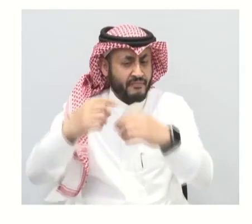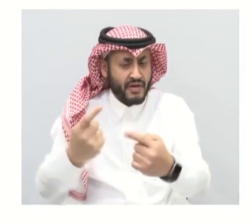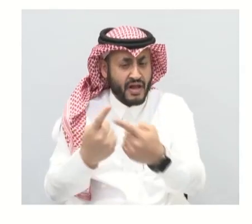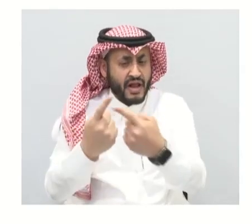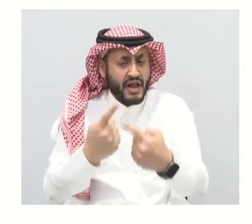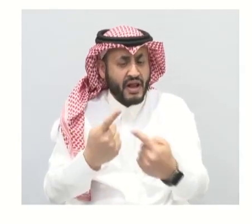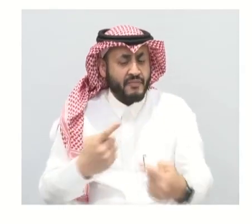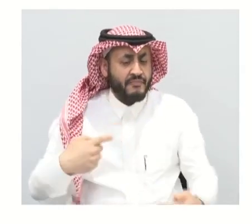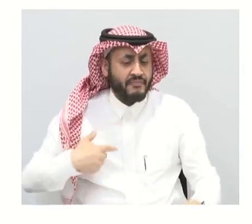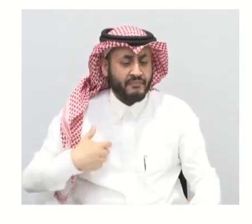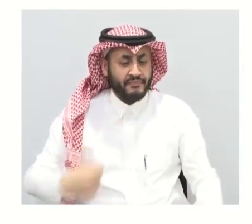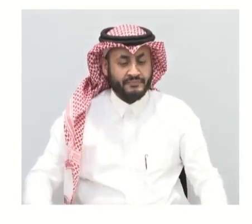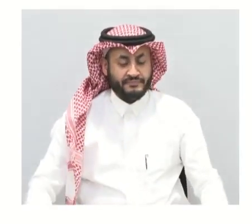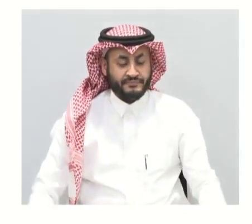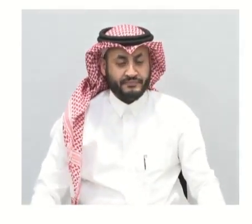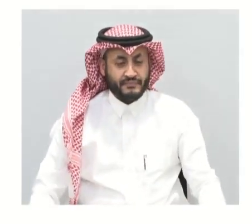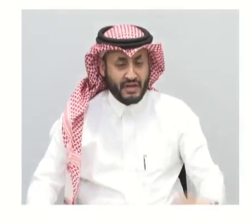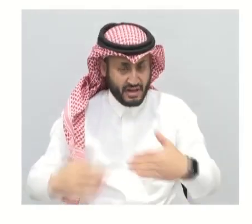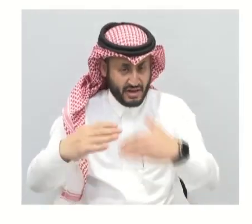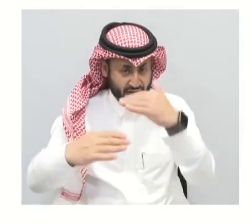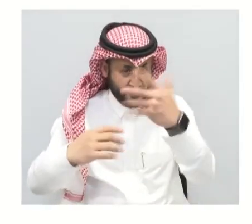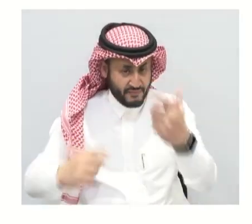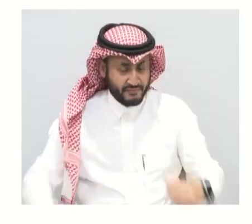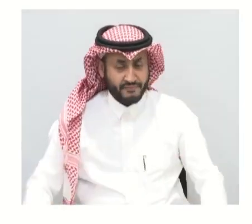طبقه من طبقات التربه الثلاث